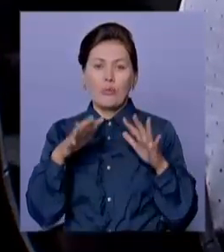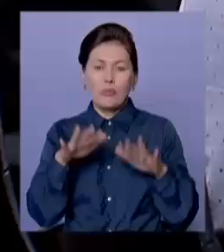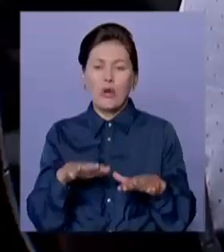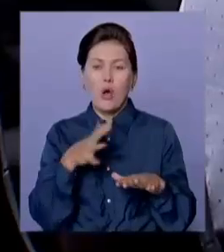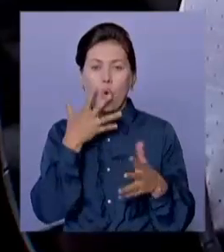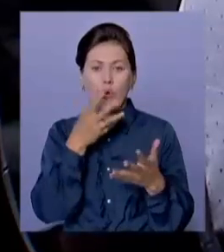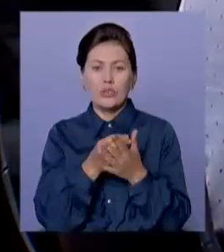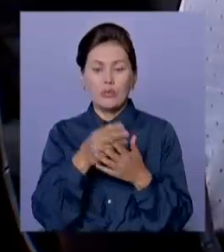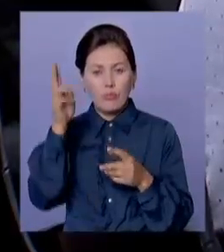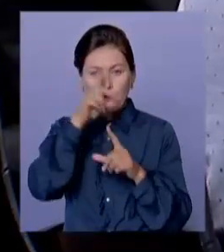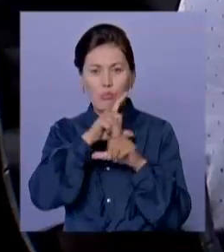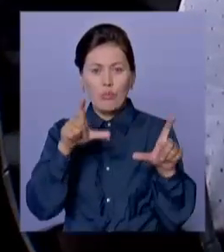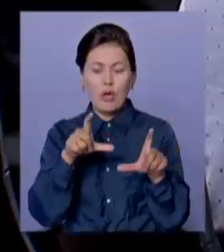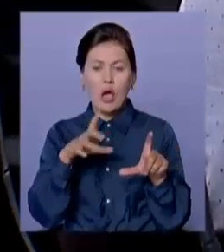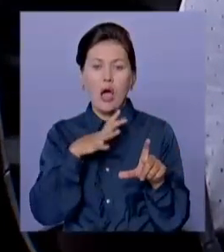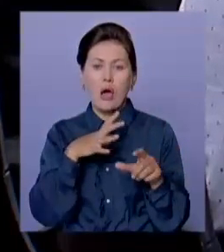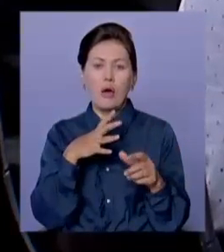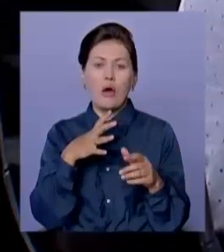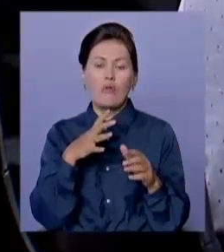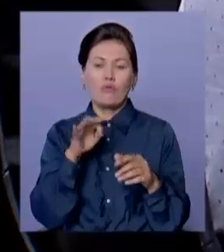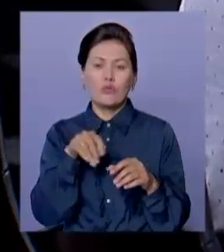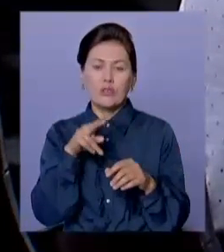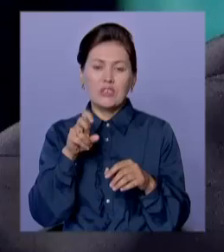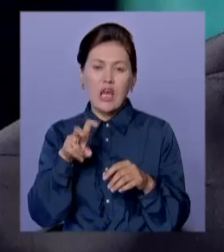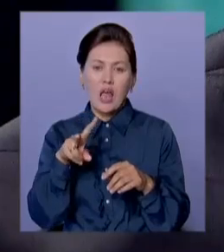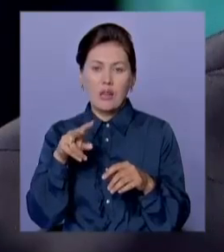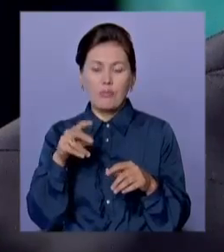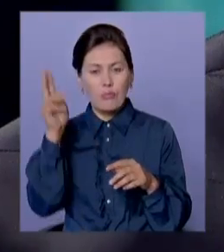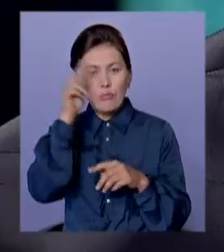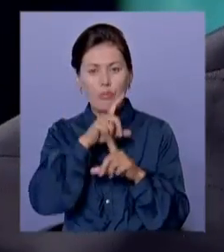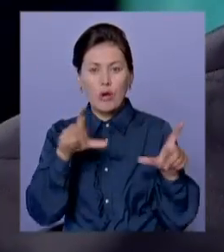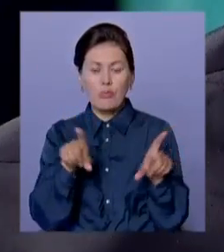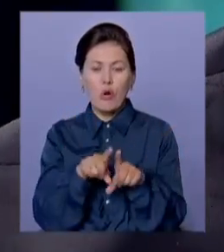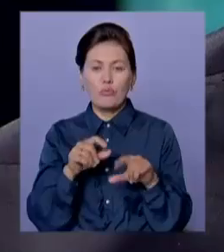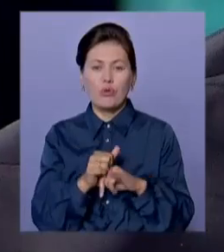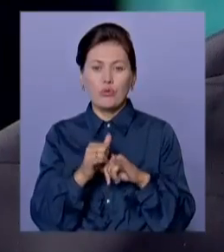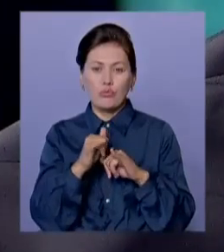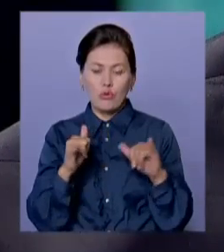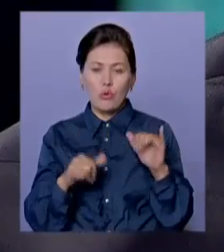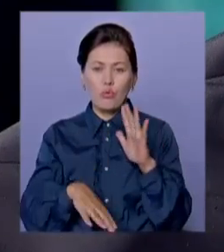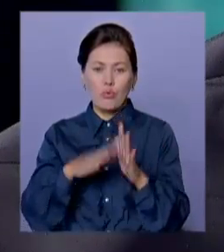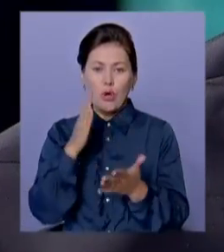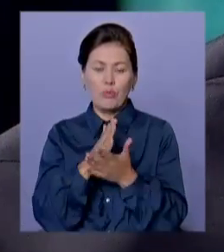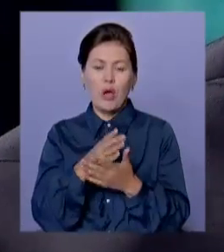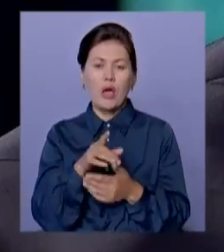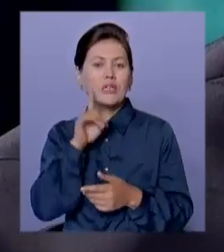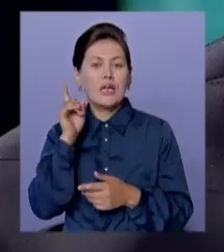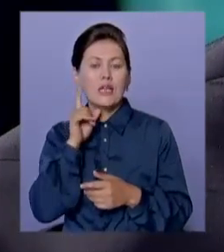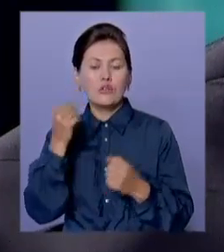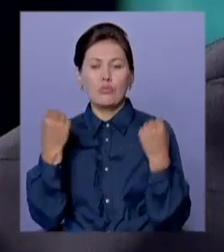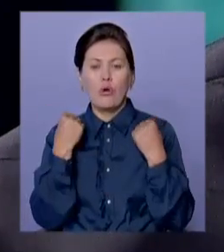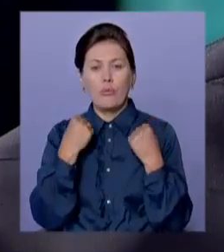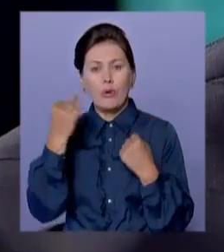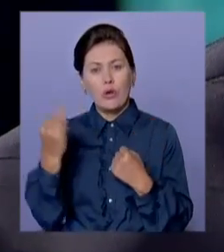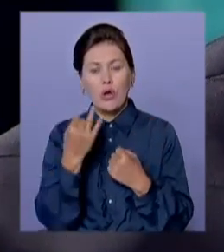өзінің мектептерін, футзалда мектептерін дамытып атыр. Жастардың келуі осы спортқа деген